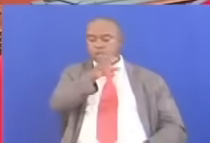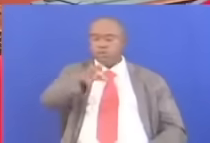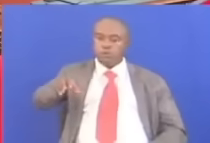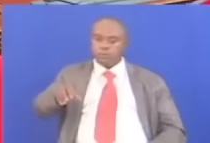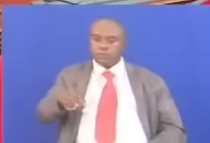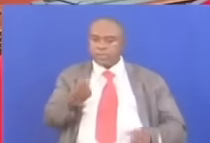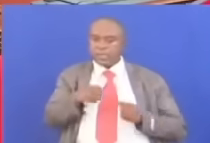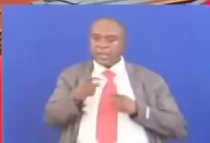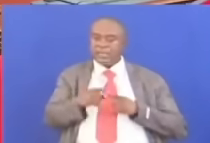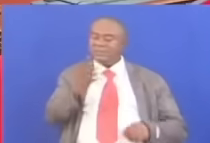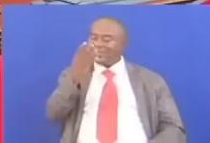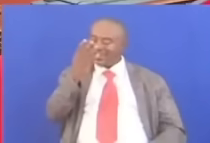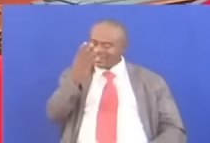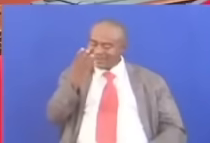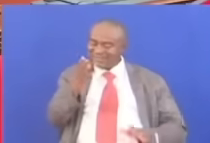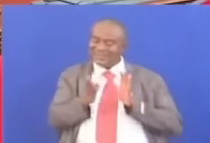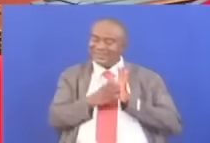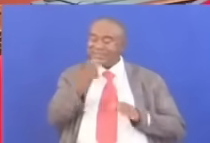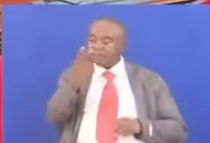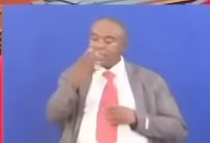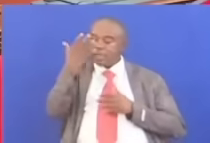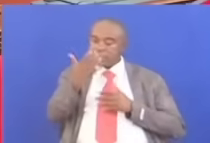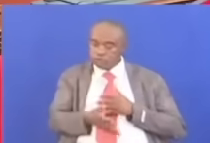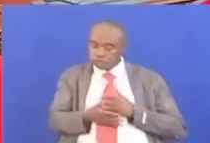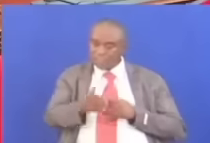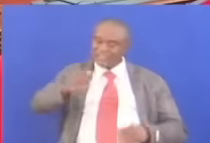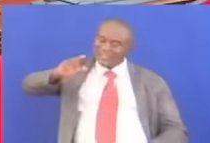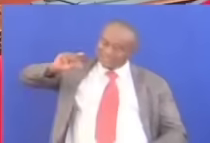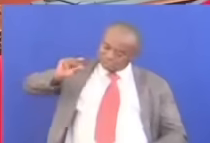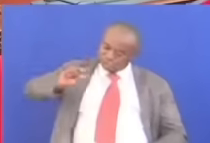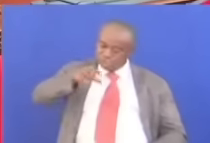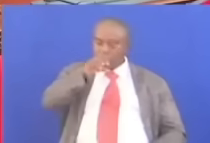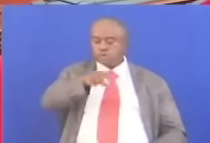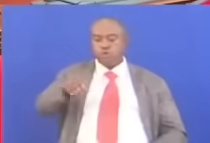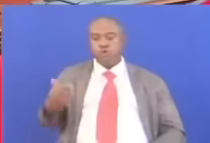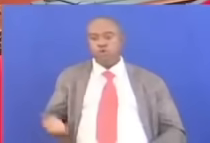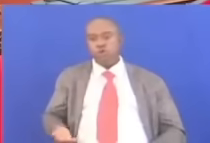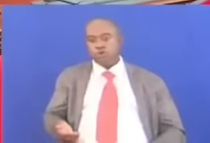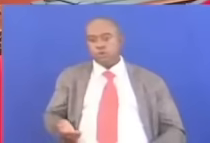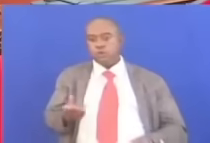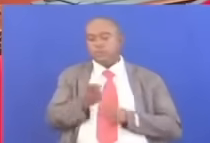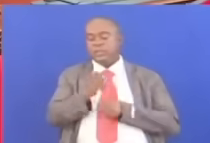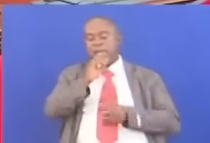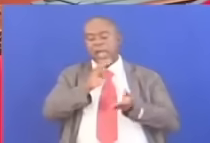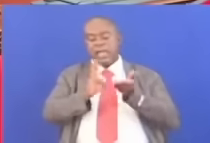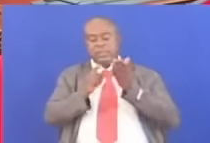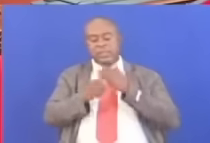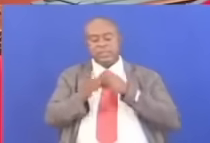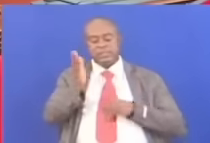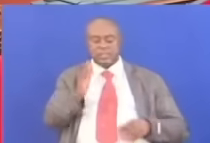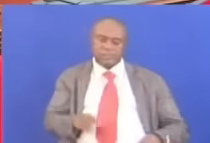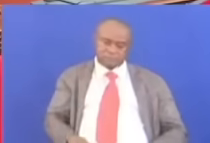spain 42 yuz kwa bei chini ya soko na kisha hasara kwa serali